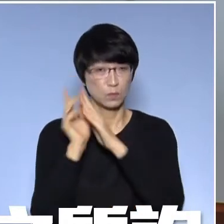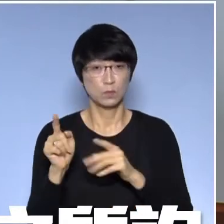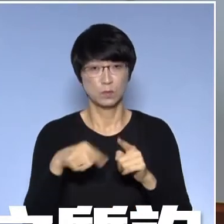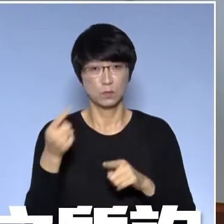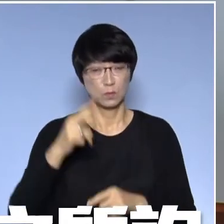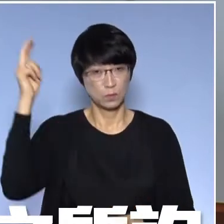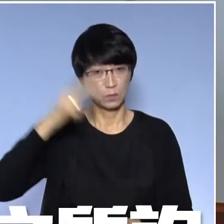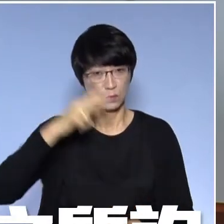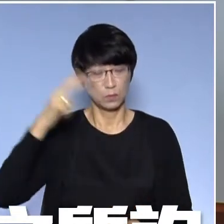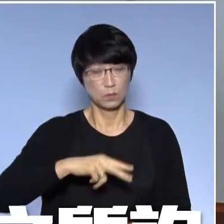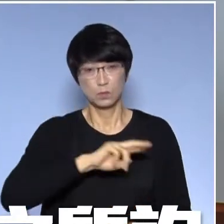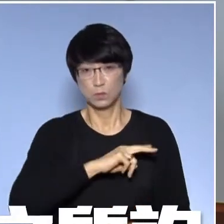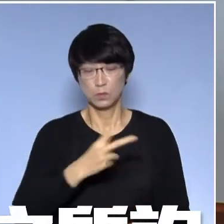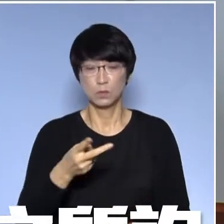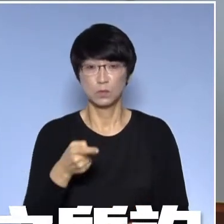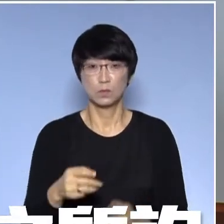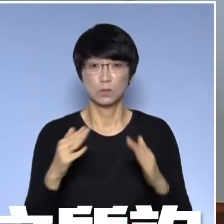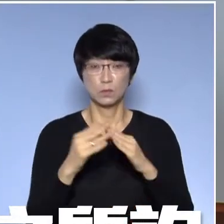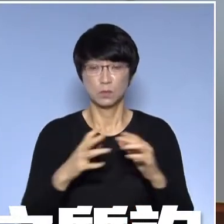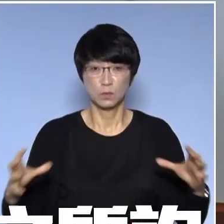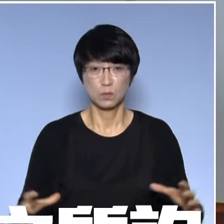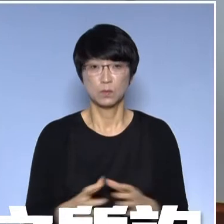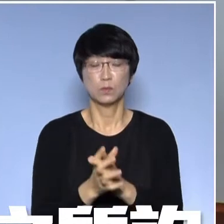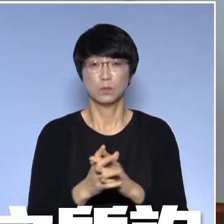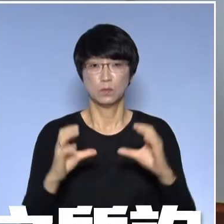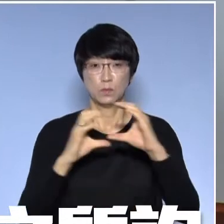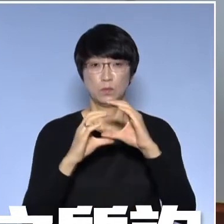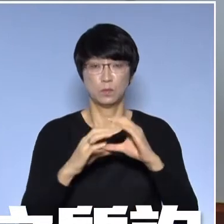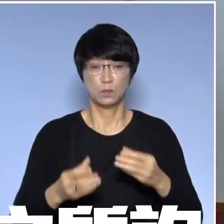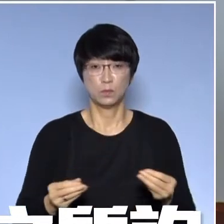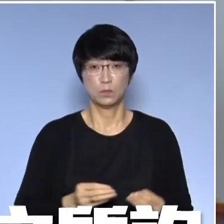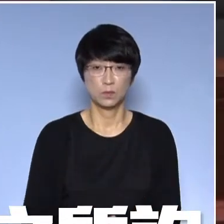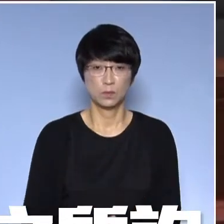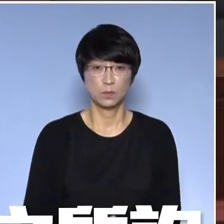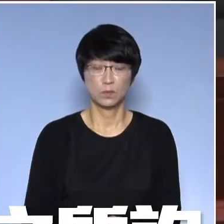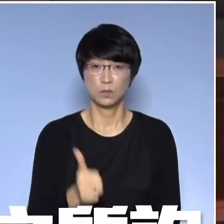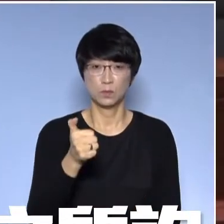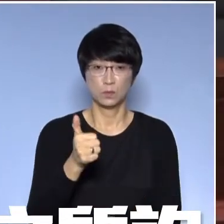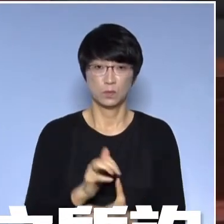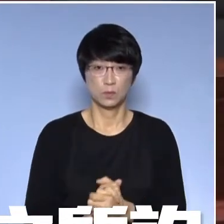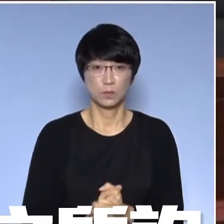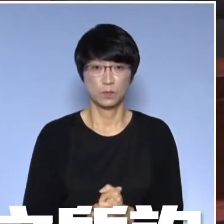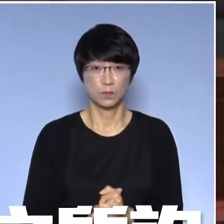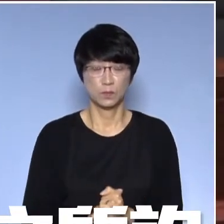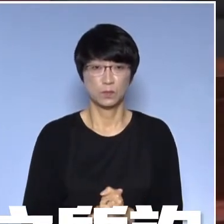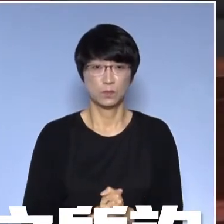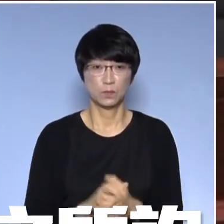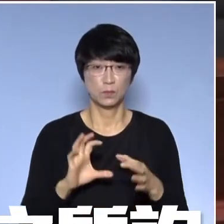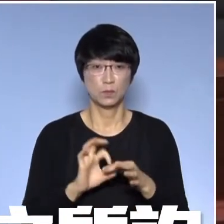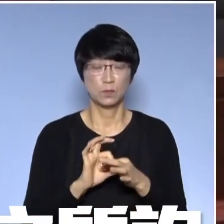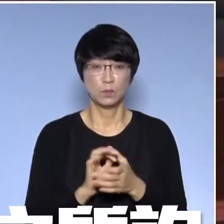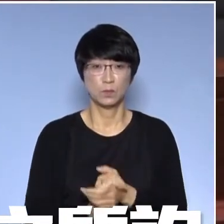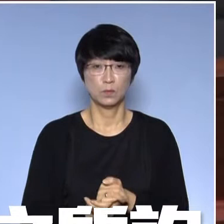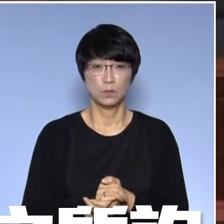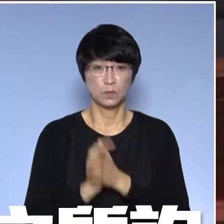常化，或者將這些工作一併過可以由社署是多些的處理呢？謝謝主席。 就住露宿者